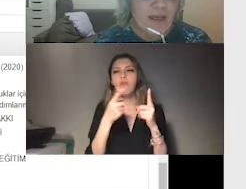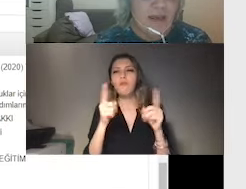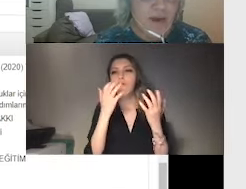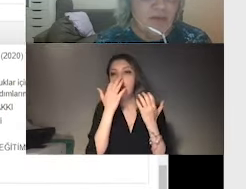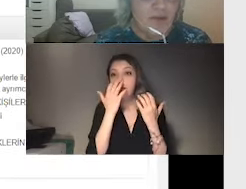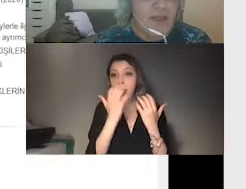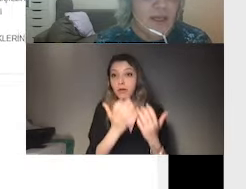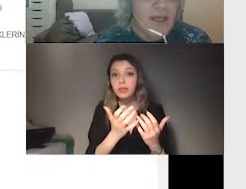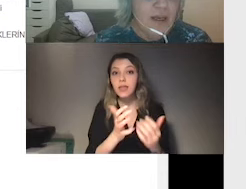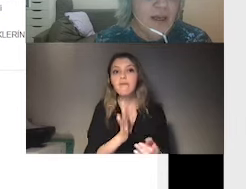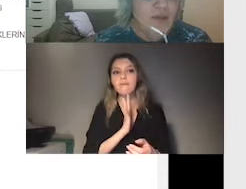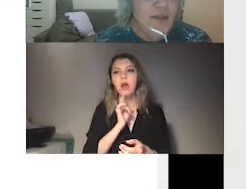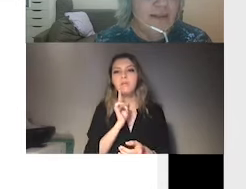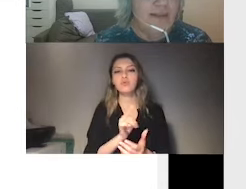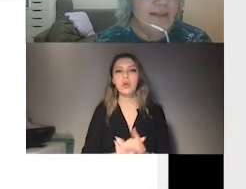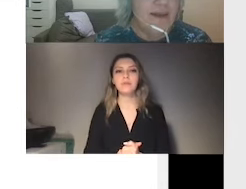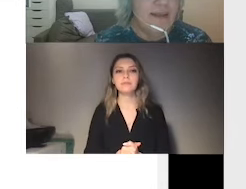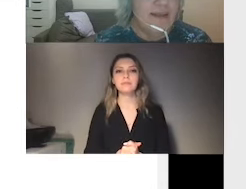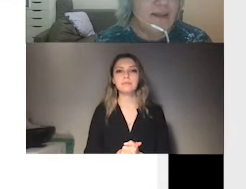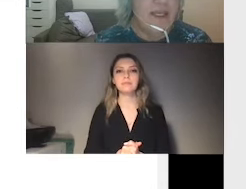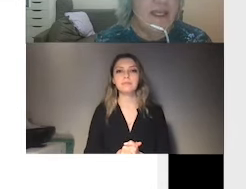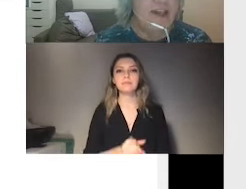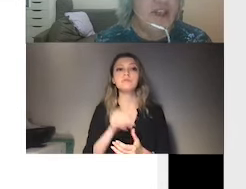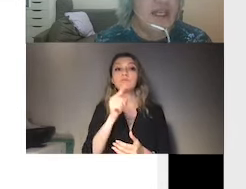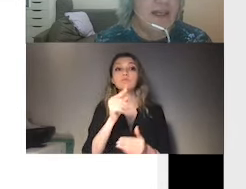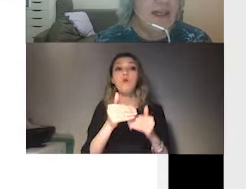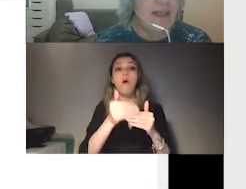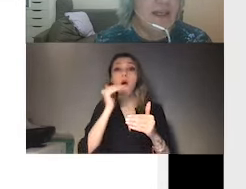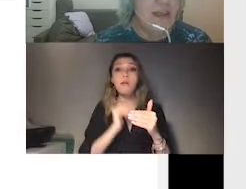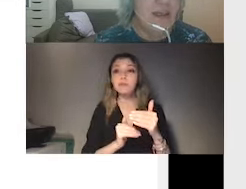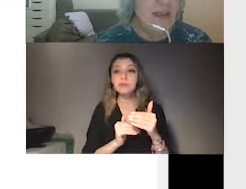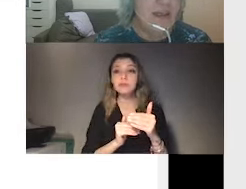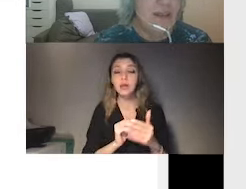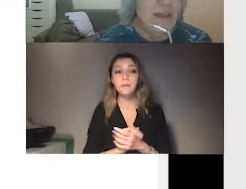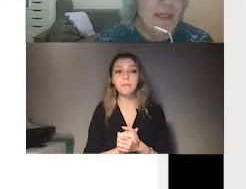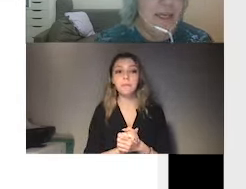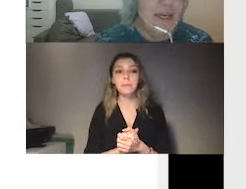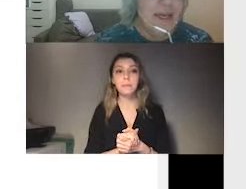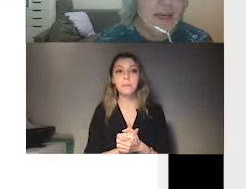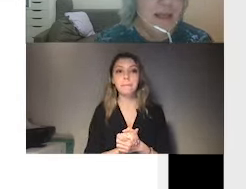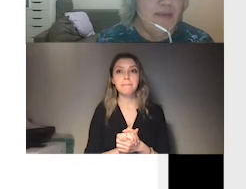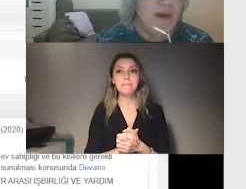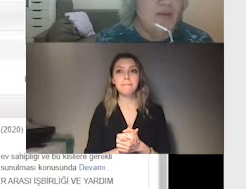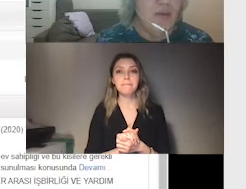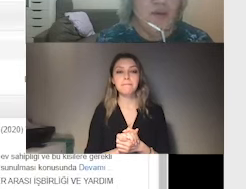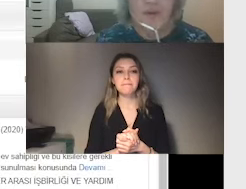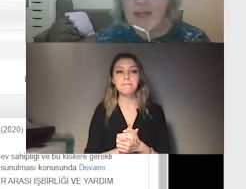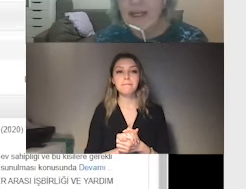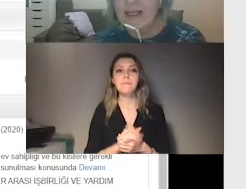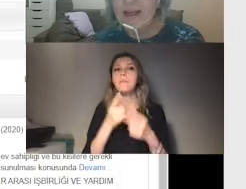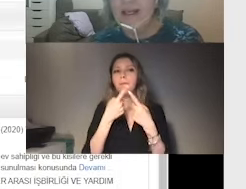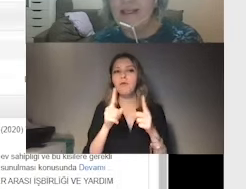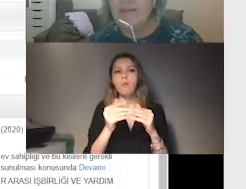var burada. Bunun altında aslında bir ikinci alan var. Bu